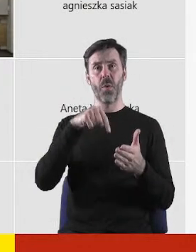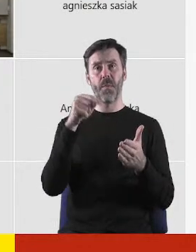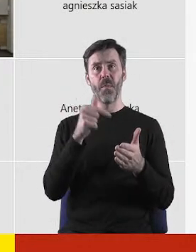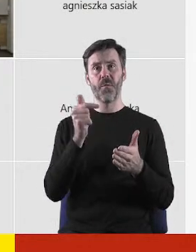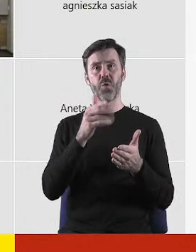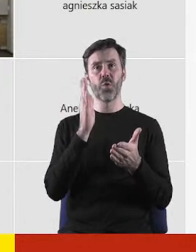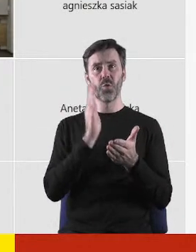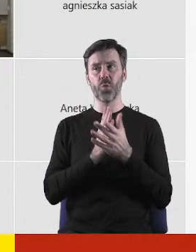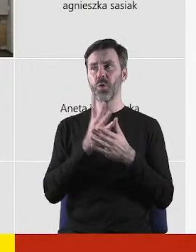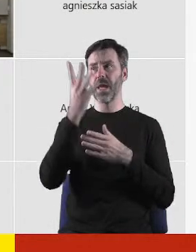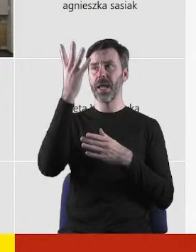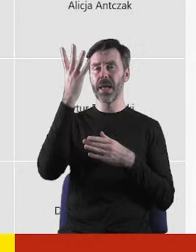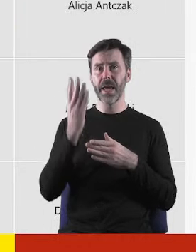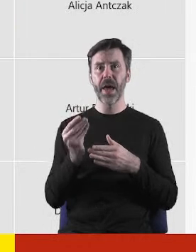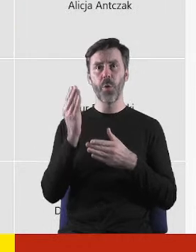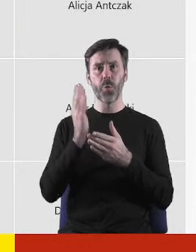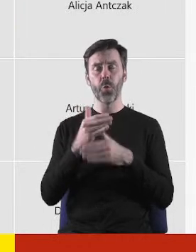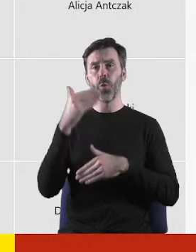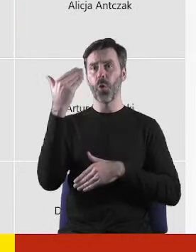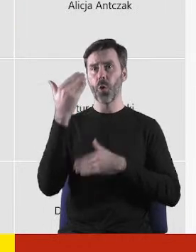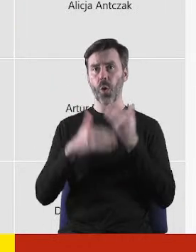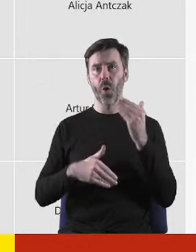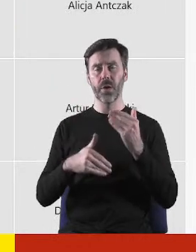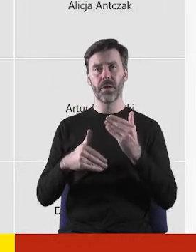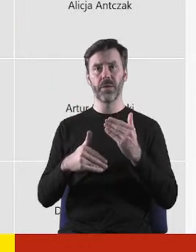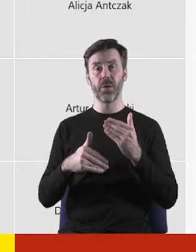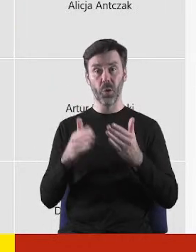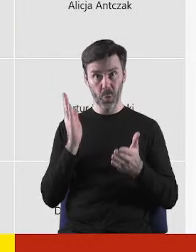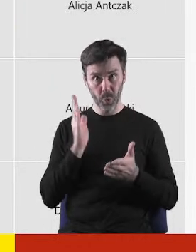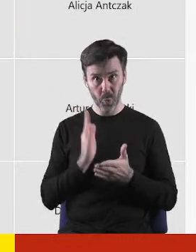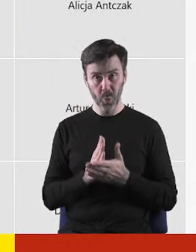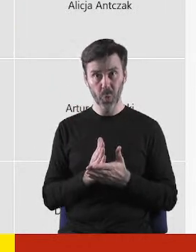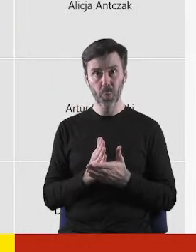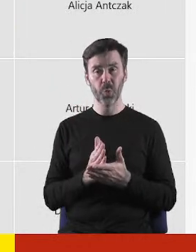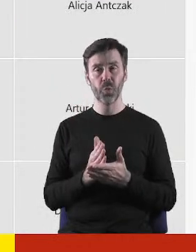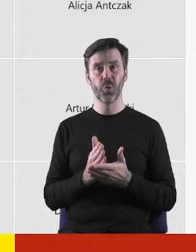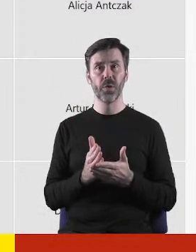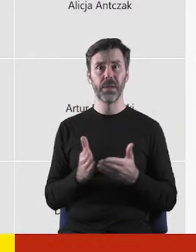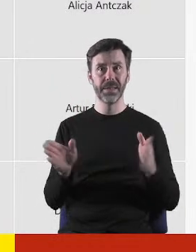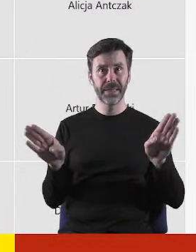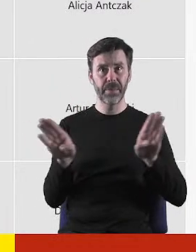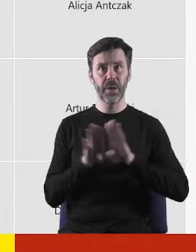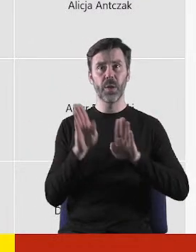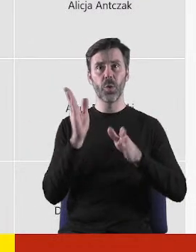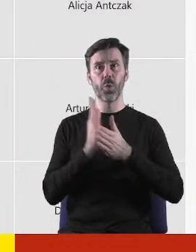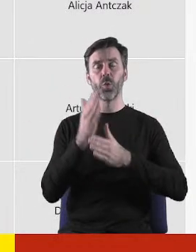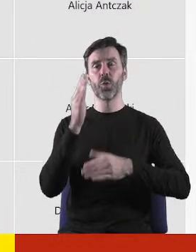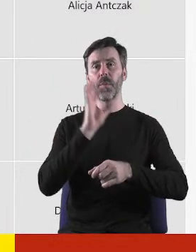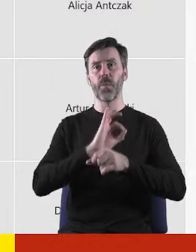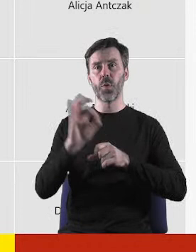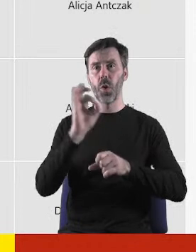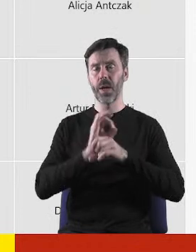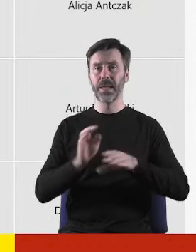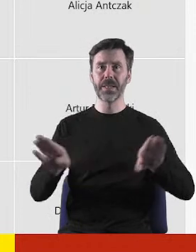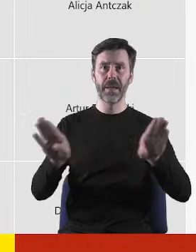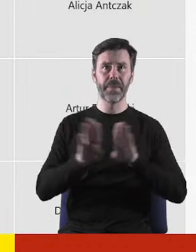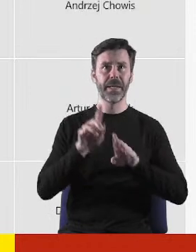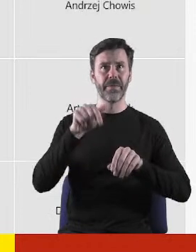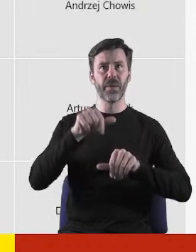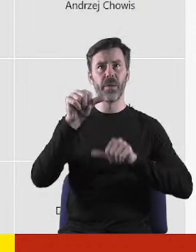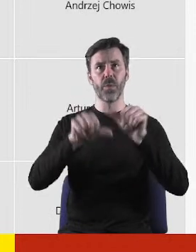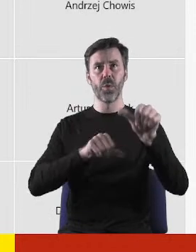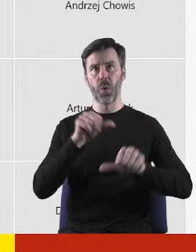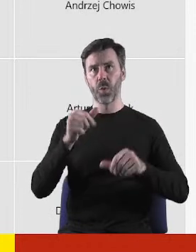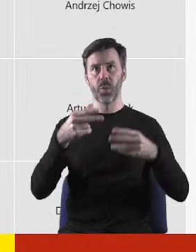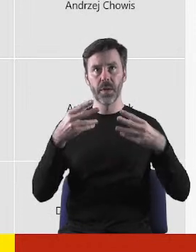już jesienią. Czy to jest, będzie, Państwo planują zamknięcie tego projektu w tym roku, a jeżeli